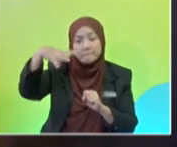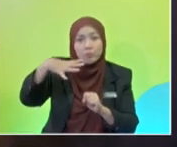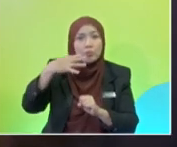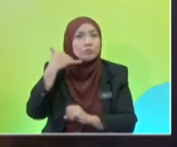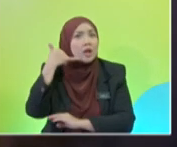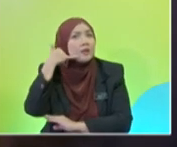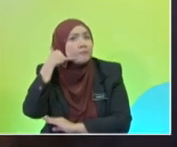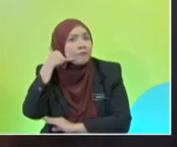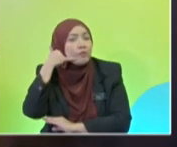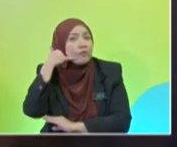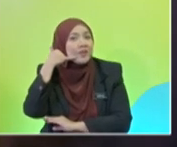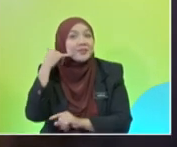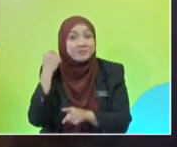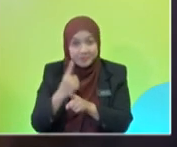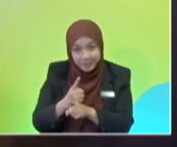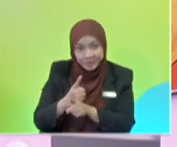kecil